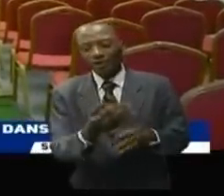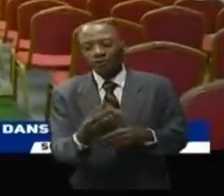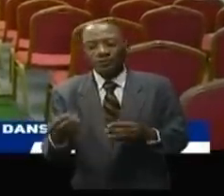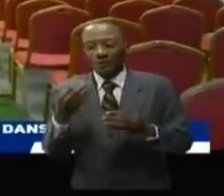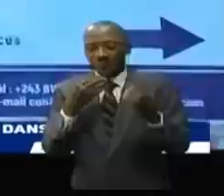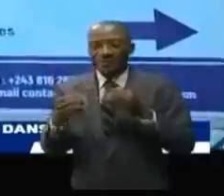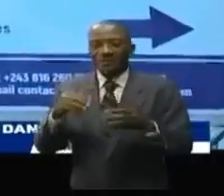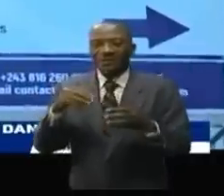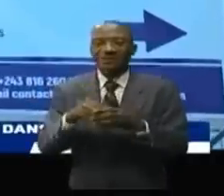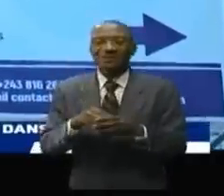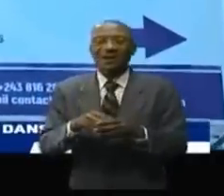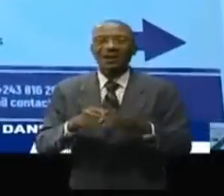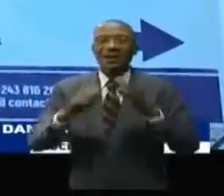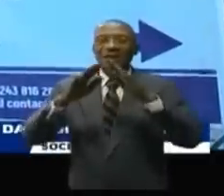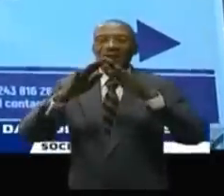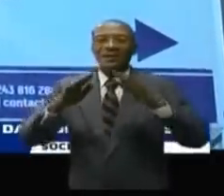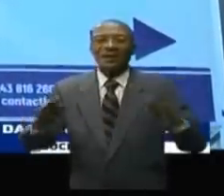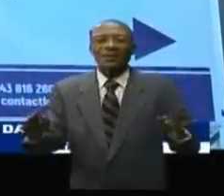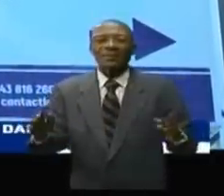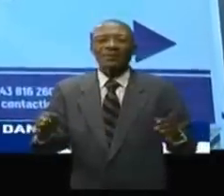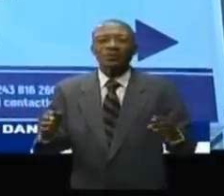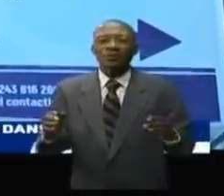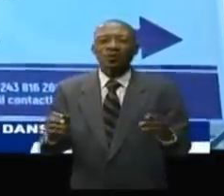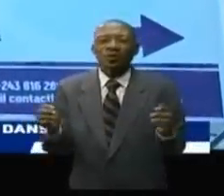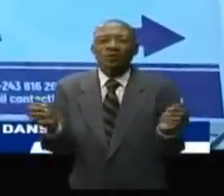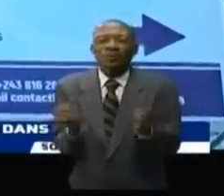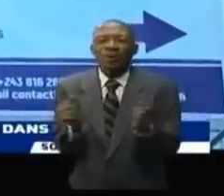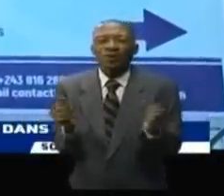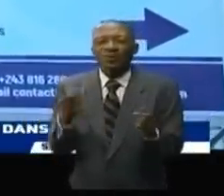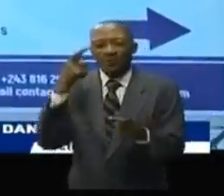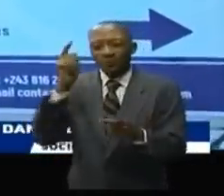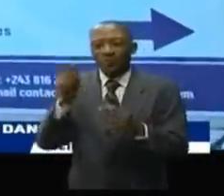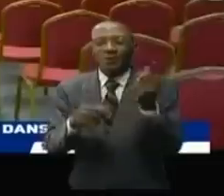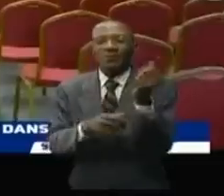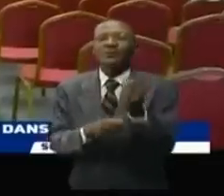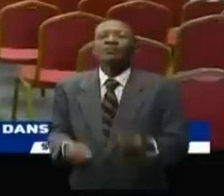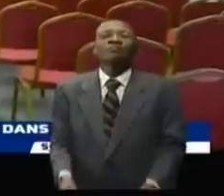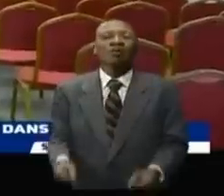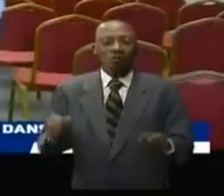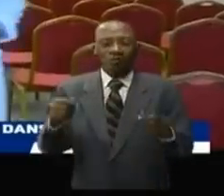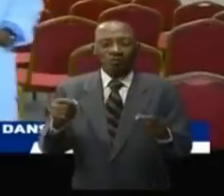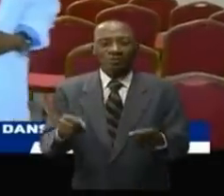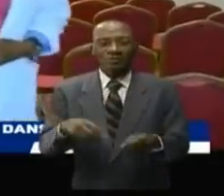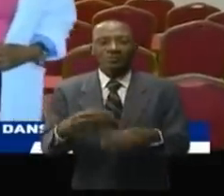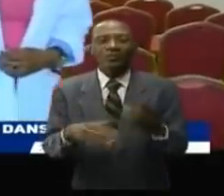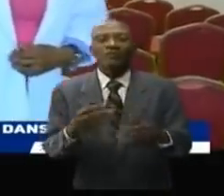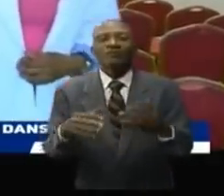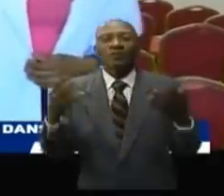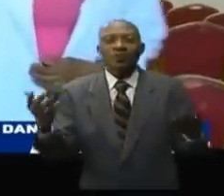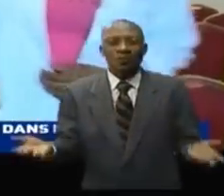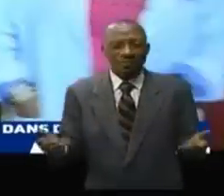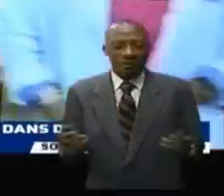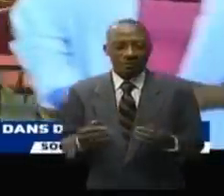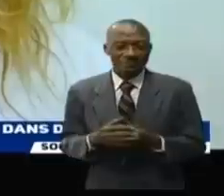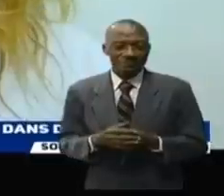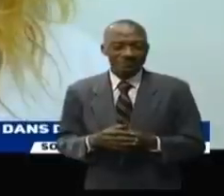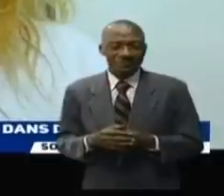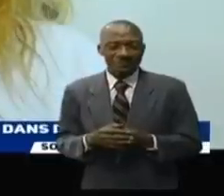morgue Le Point Final à l'unité industrielle Premierie, dément catégoriquement ces